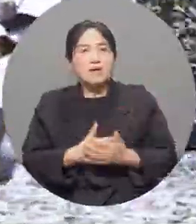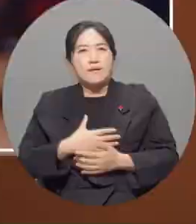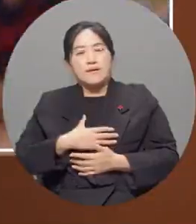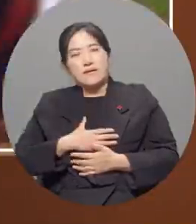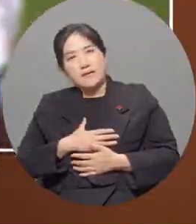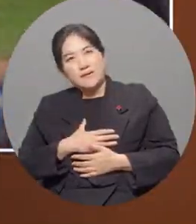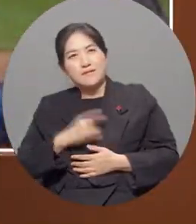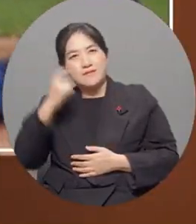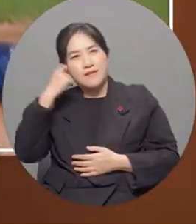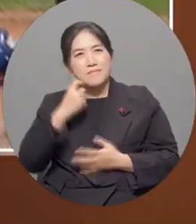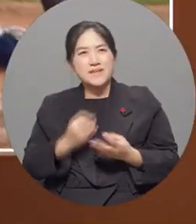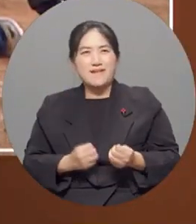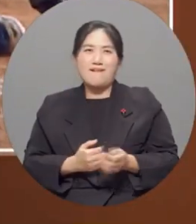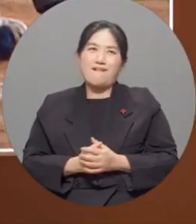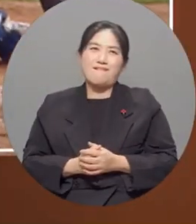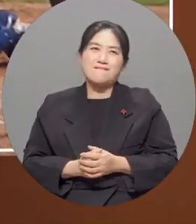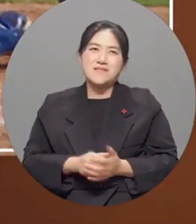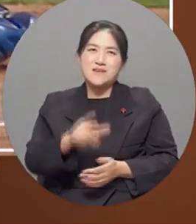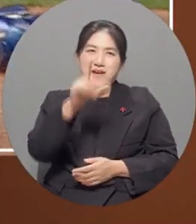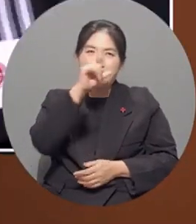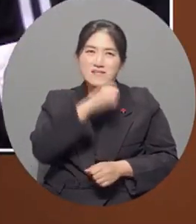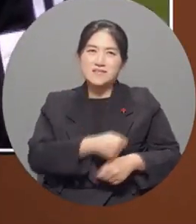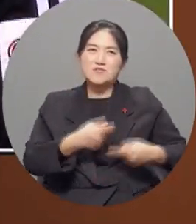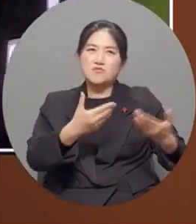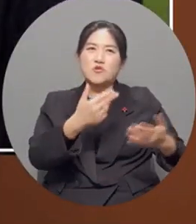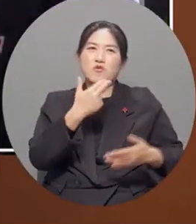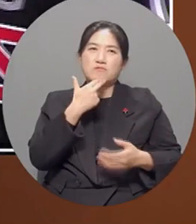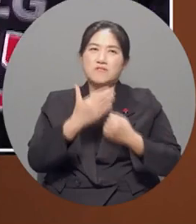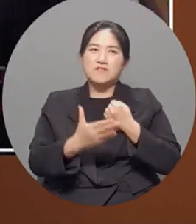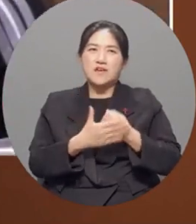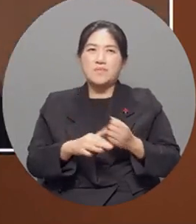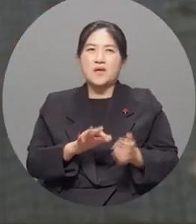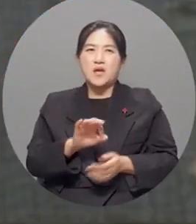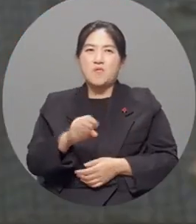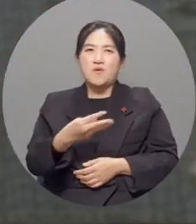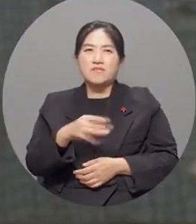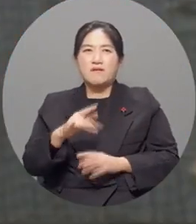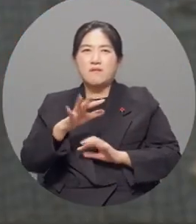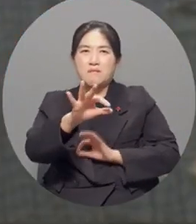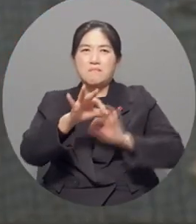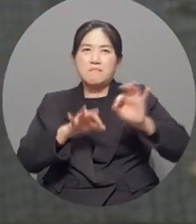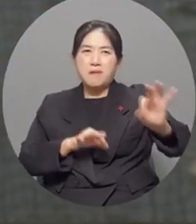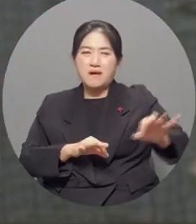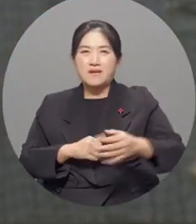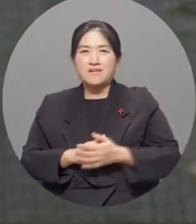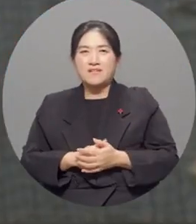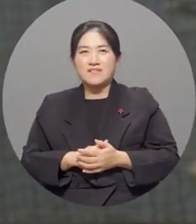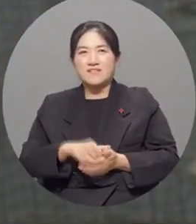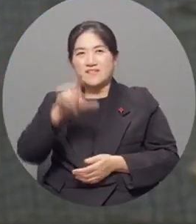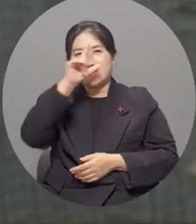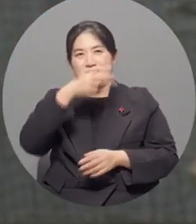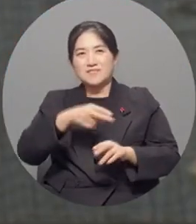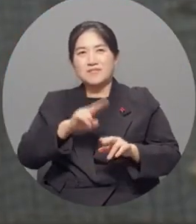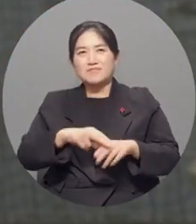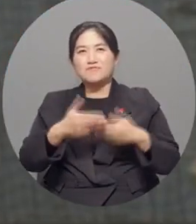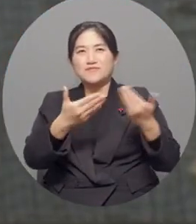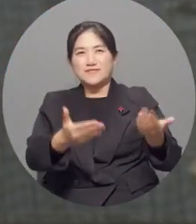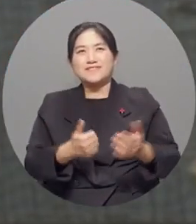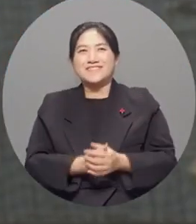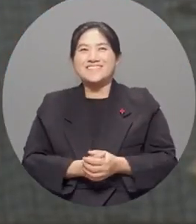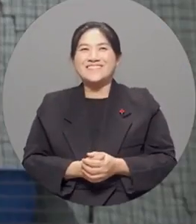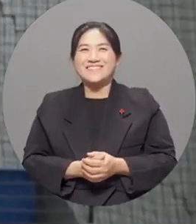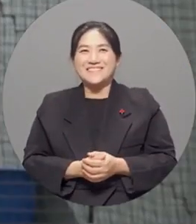교차했습니다. 저는 이제 LG에 기여한 게 없으니까 이렇게 원태형이랑 바뀌면서 나는 LG에 선물을 준 거죠